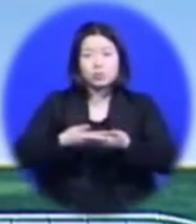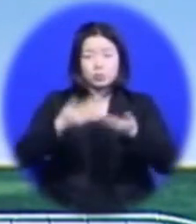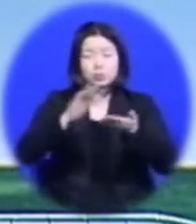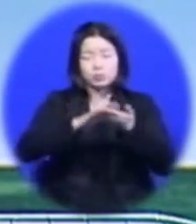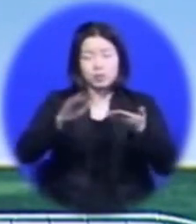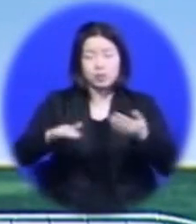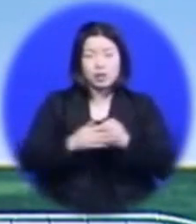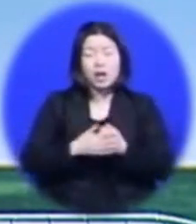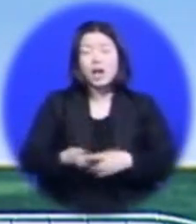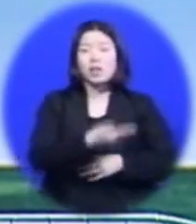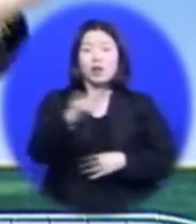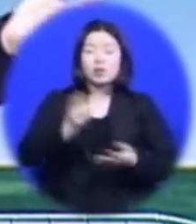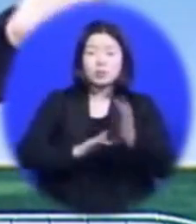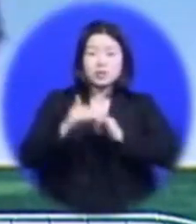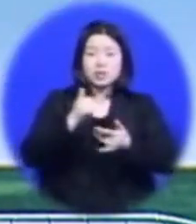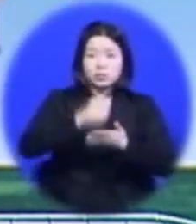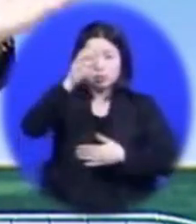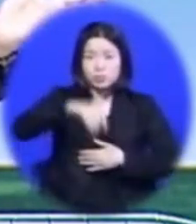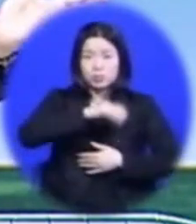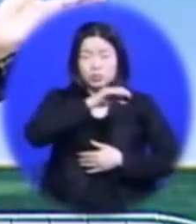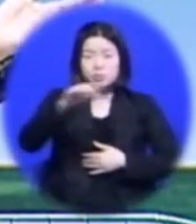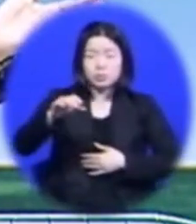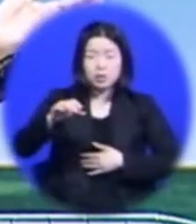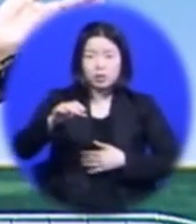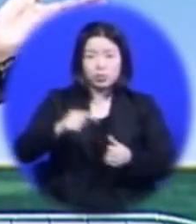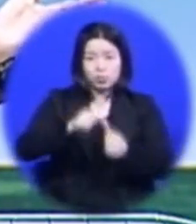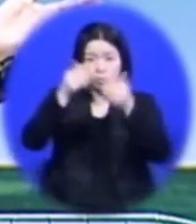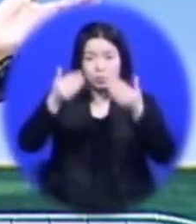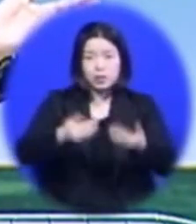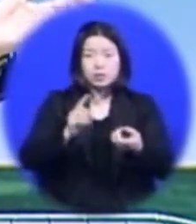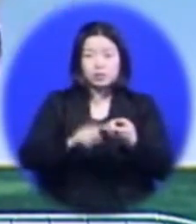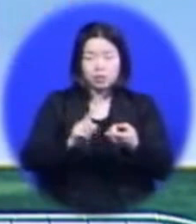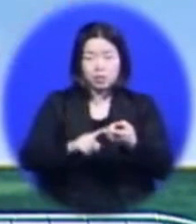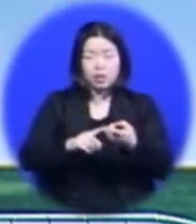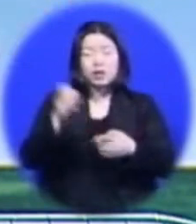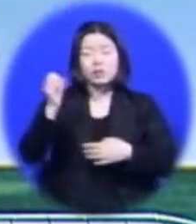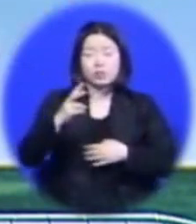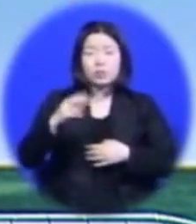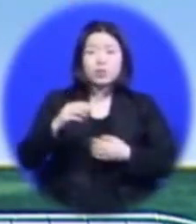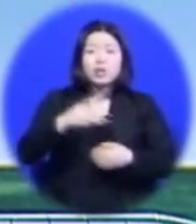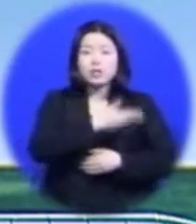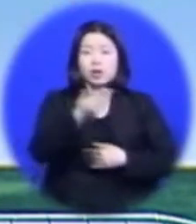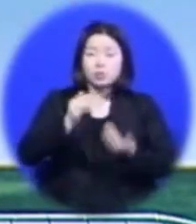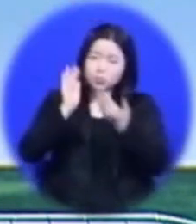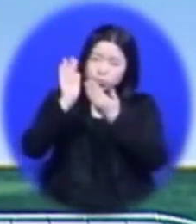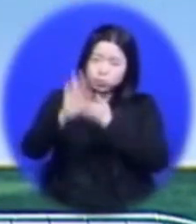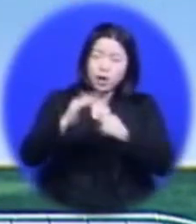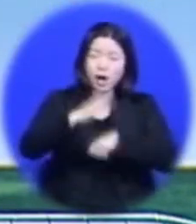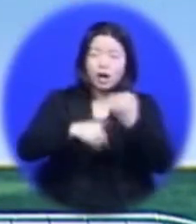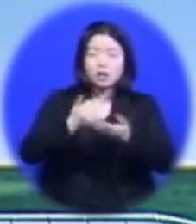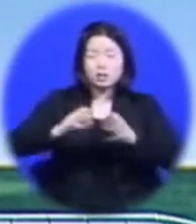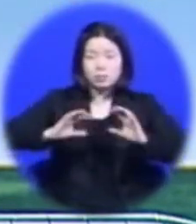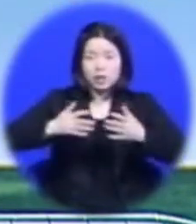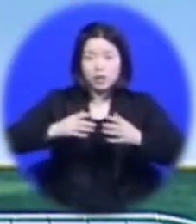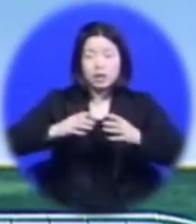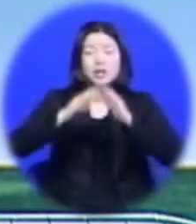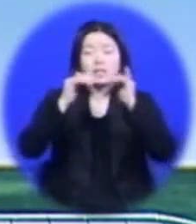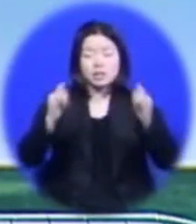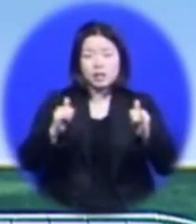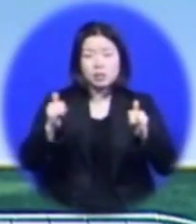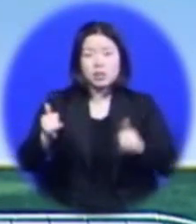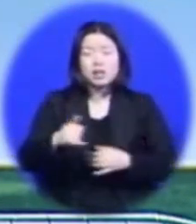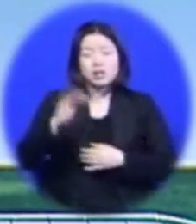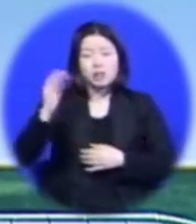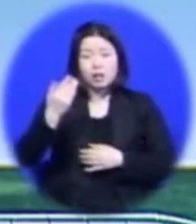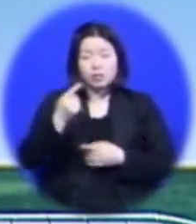여러분이 예수 그리스도의 십자가로 구원 받았다는 것과 여러분이 나중에 하나님의 나라의 백성이 될 것이라는